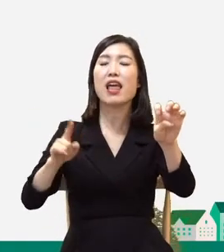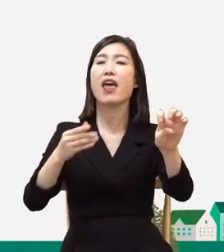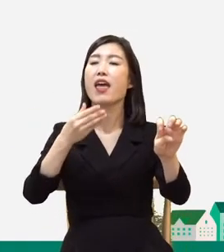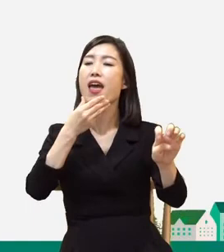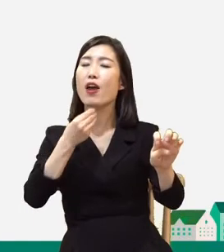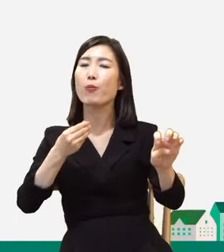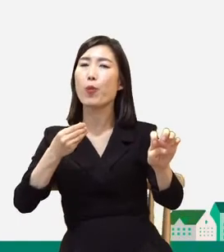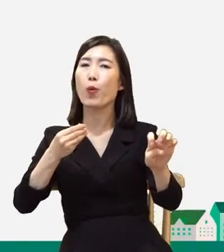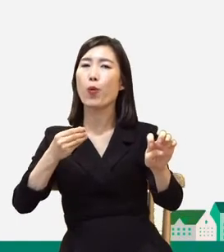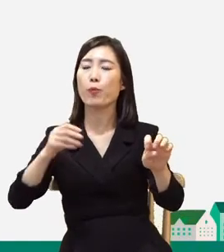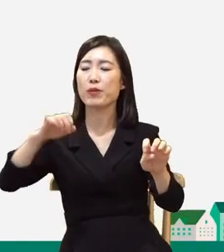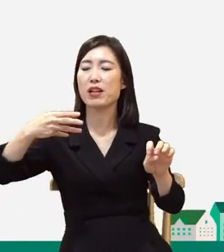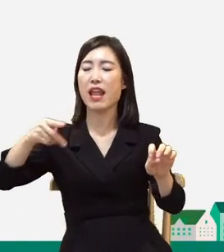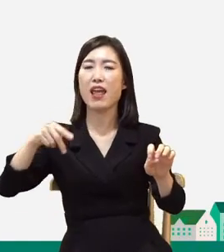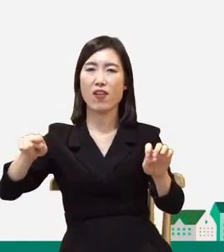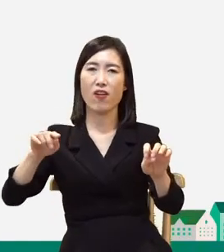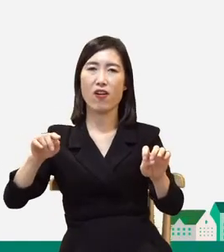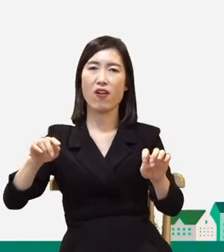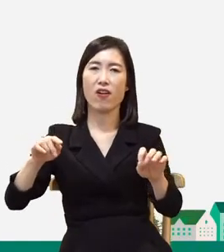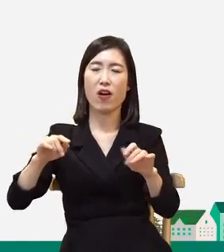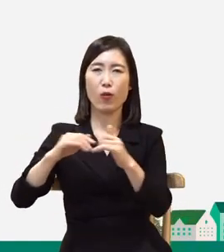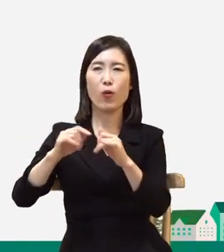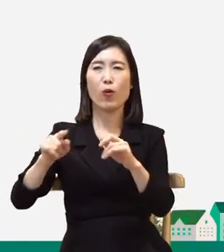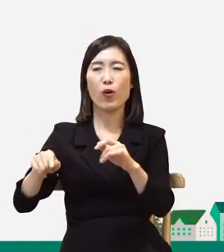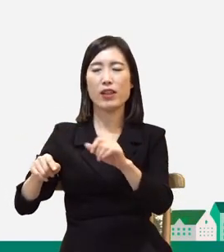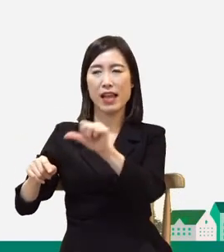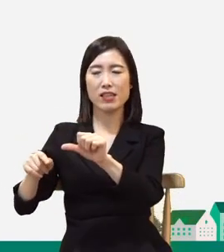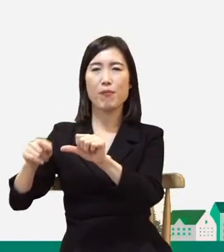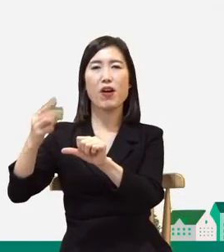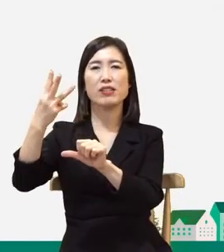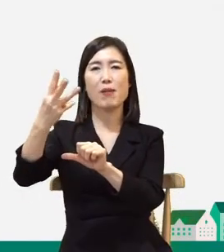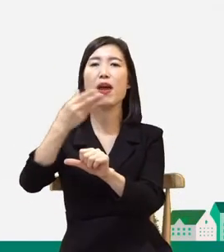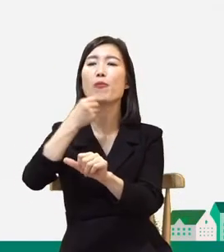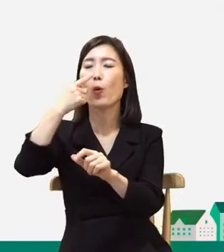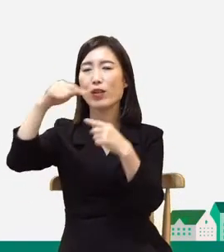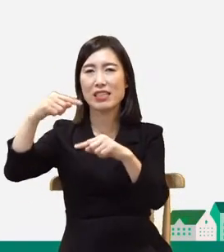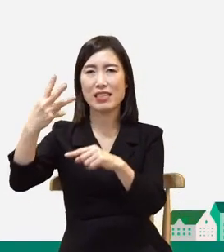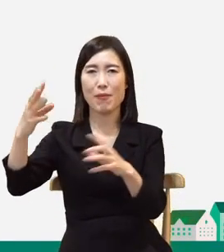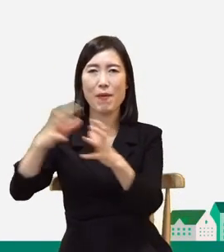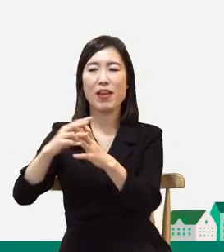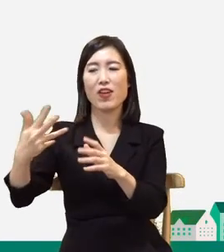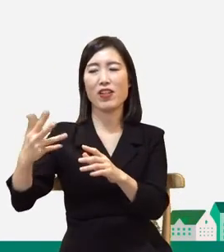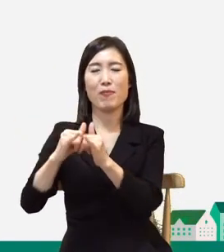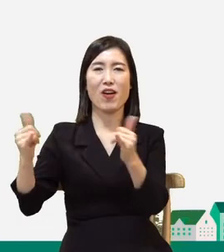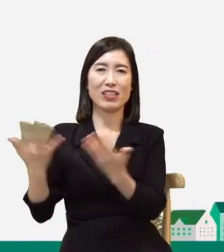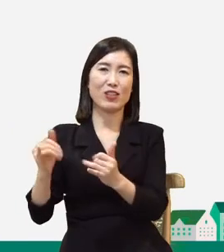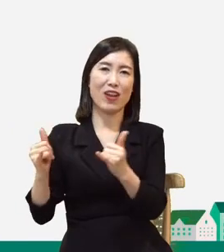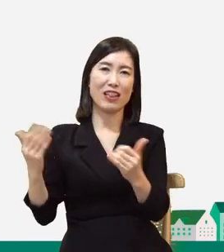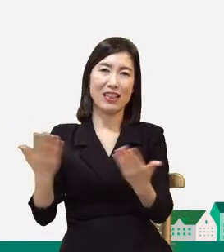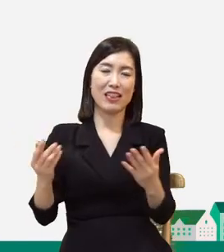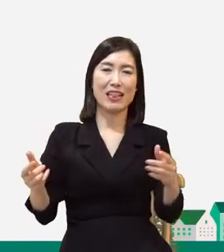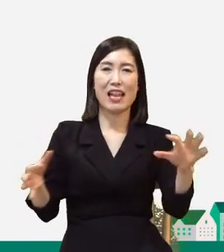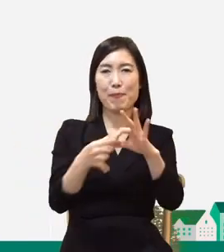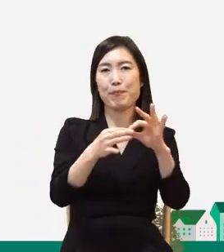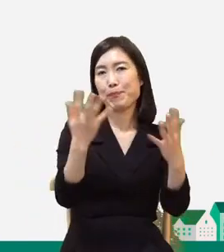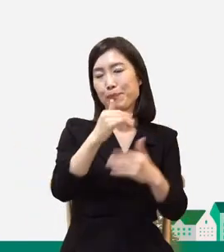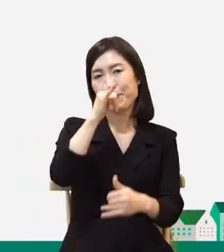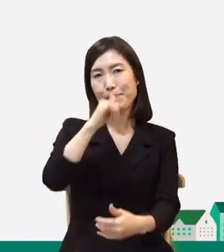5분, 지금 코치는 3분 해서 좀 인력이 8명이 지금 일을 하고 있는 상황입니다.